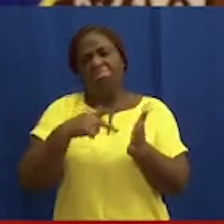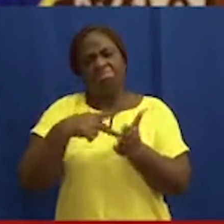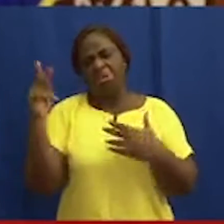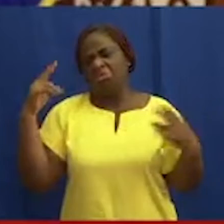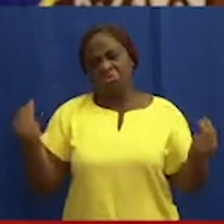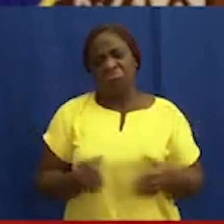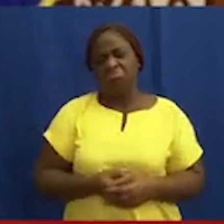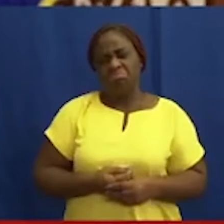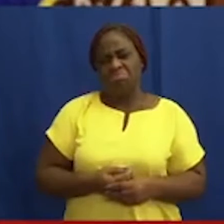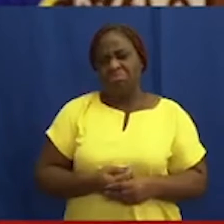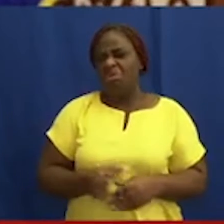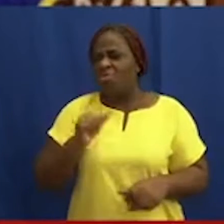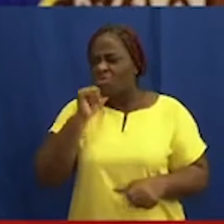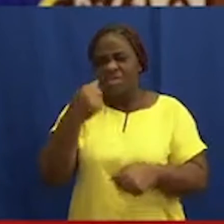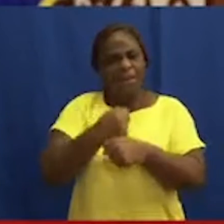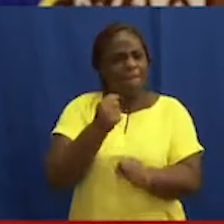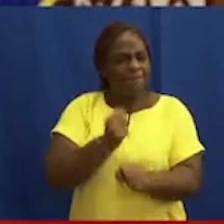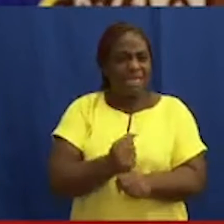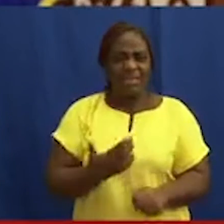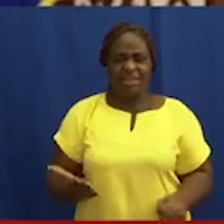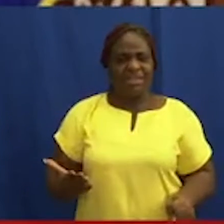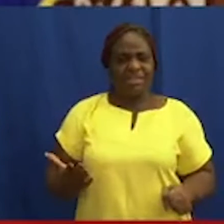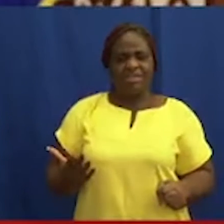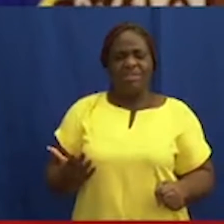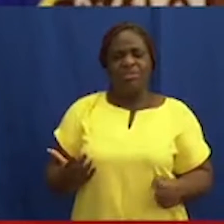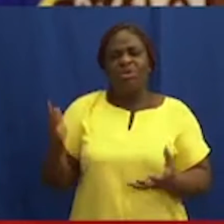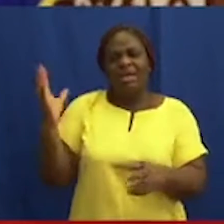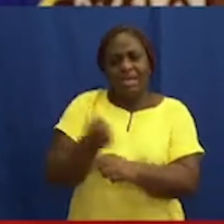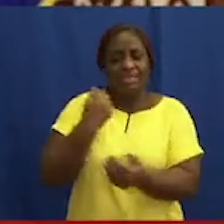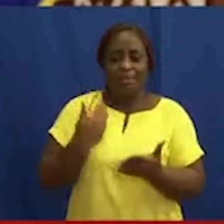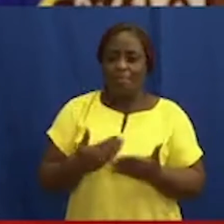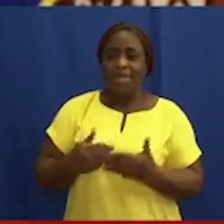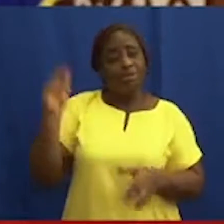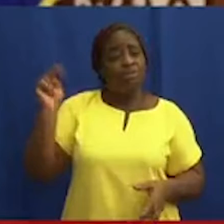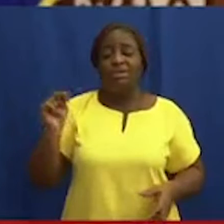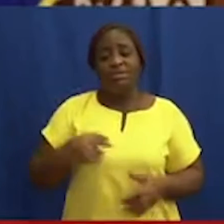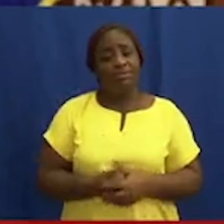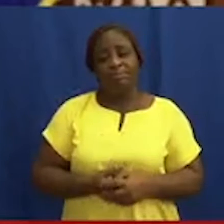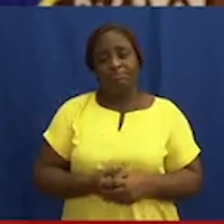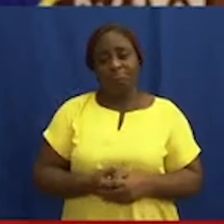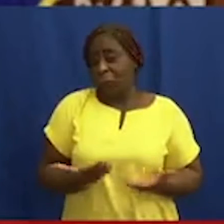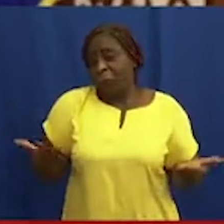fidda da ke taimakawa wasu na masu shigo da kayayyaki domin yin wasu ayyuka sannan kuma zamu fito da